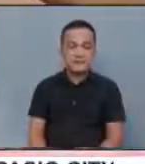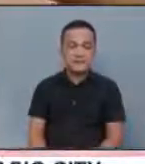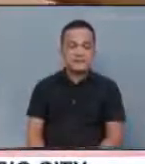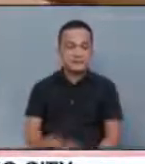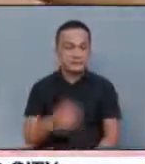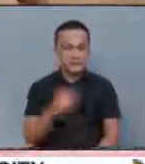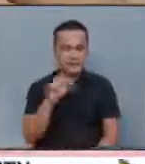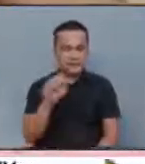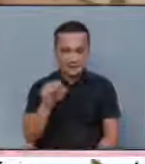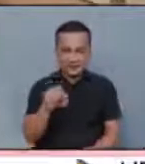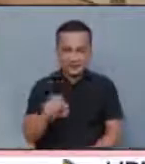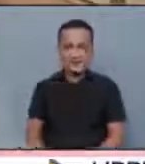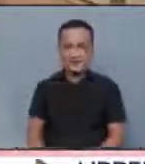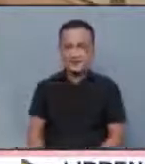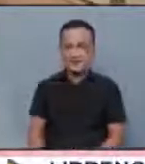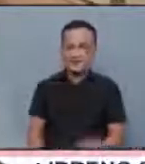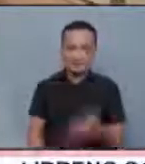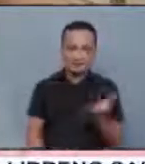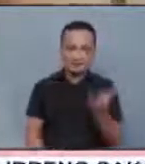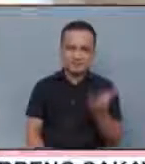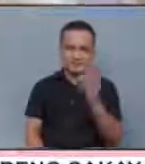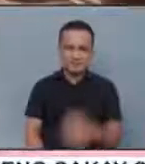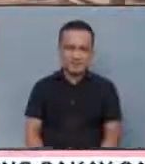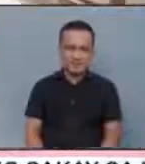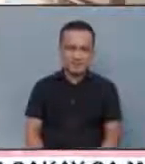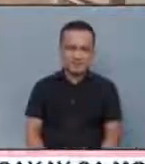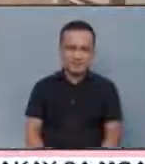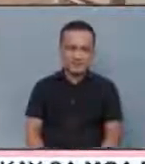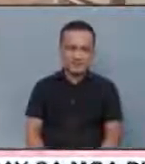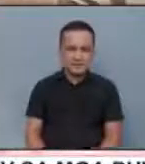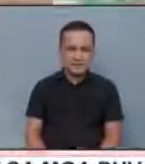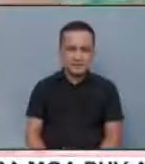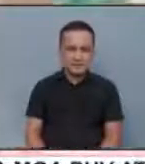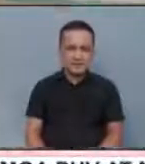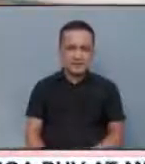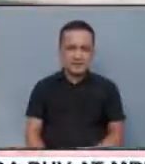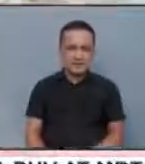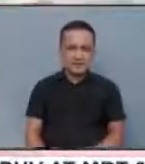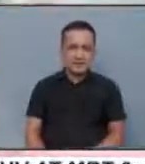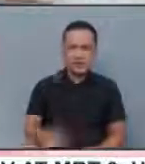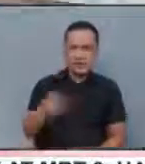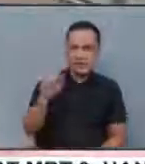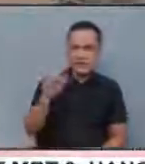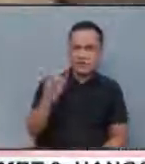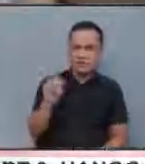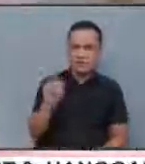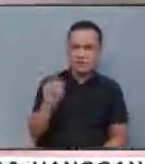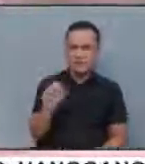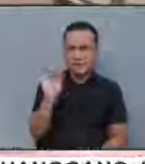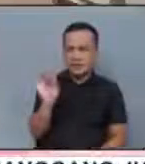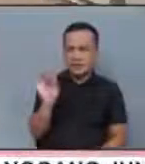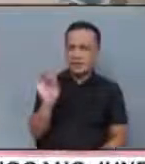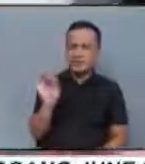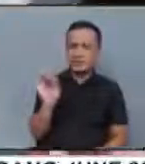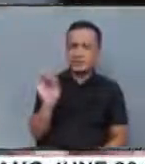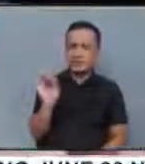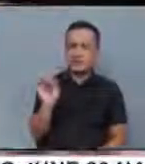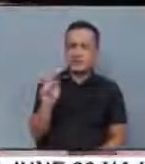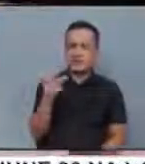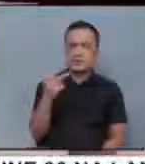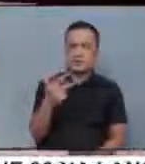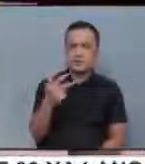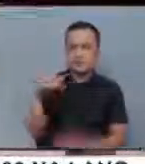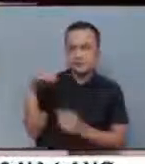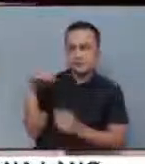Okay. Ayun, bongga yung naman pala. Yung SM po to, well, 8 po nito. Bago yung